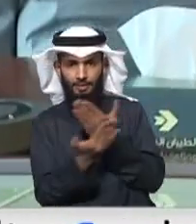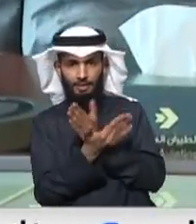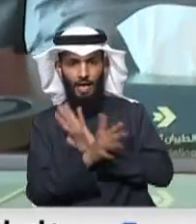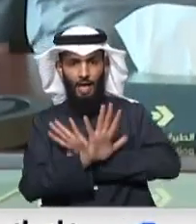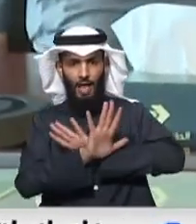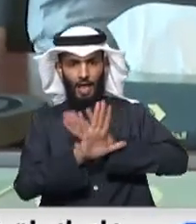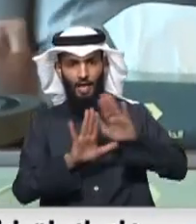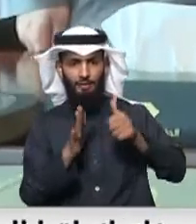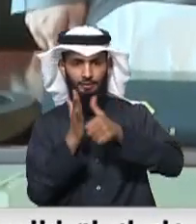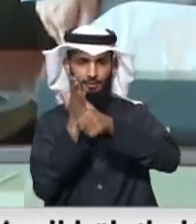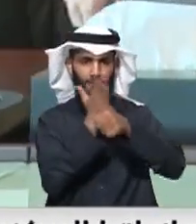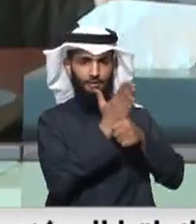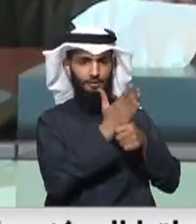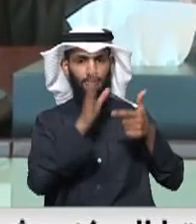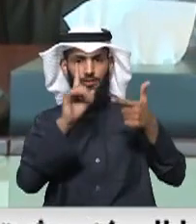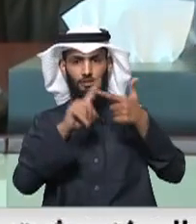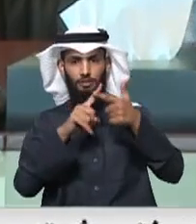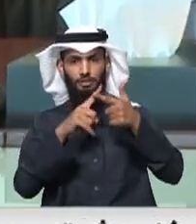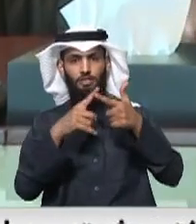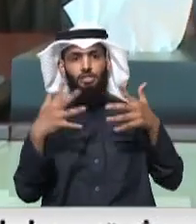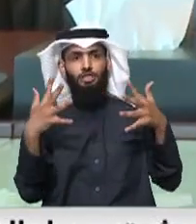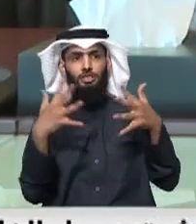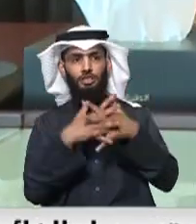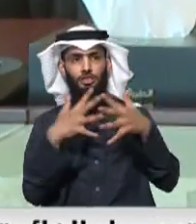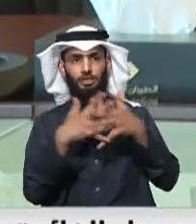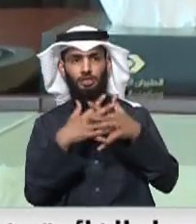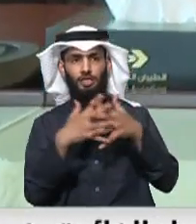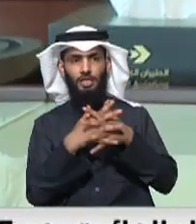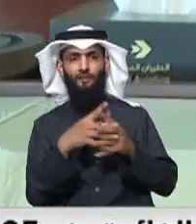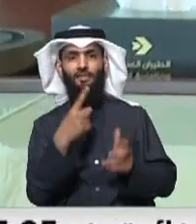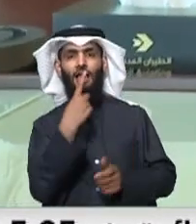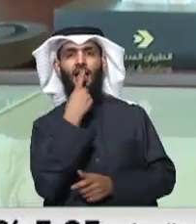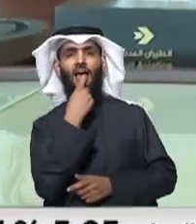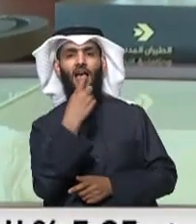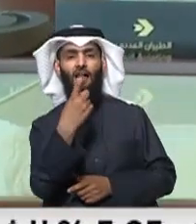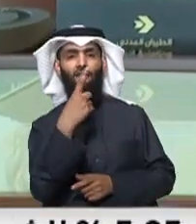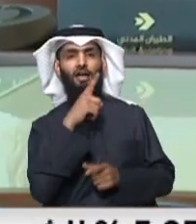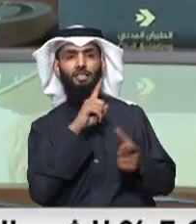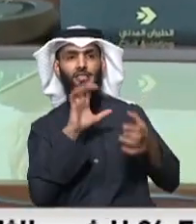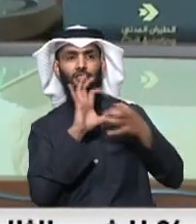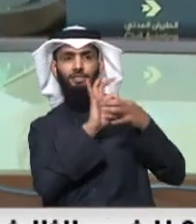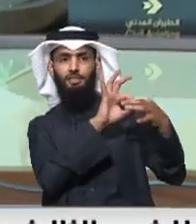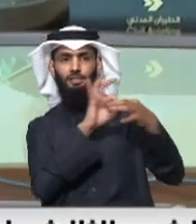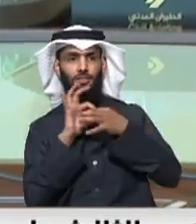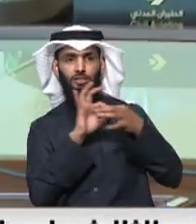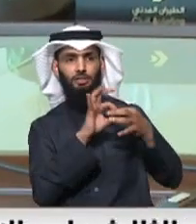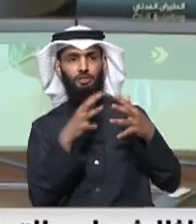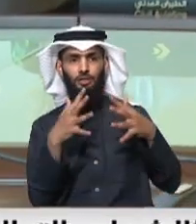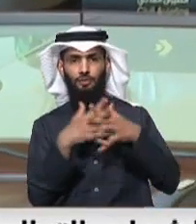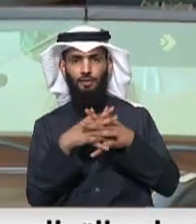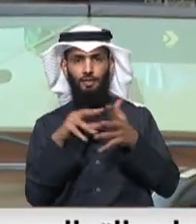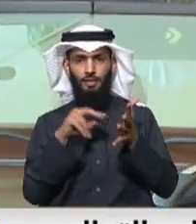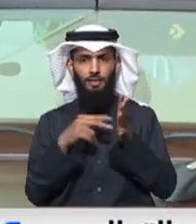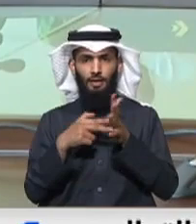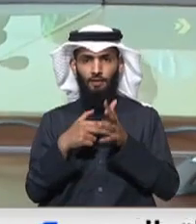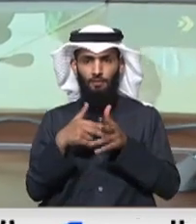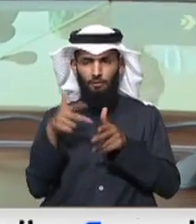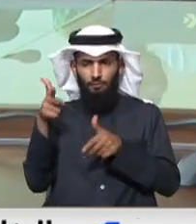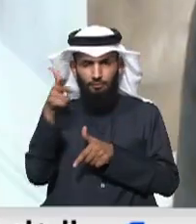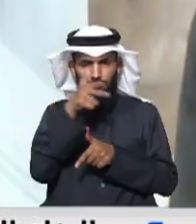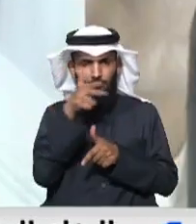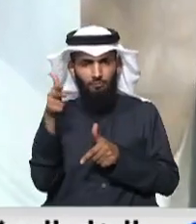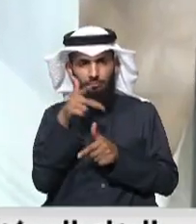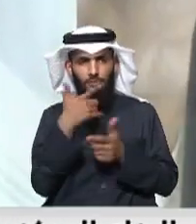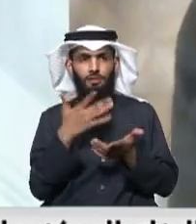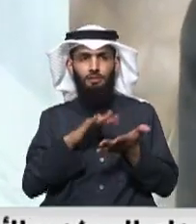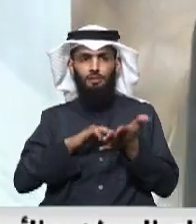عقداً آخراً مع شركة فايزيلا الفنلندية العالمية لتنفيذ مشروع نظام المراقبة السطحي